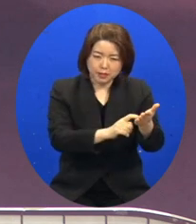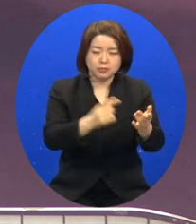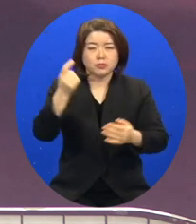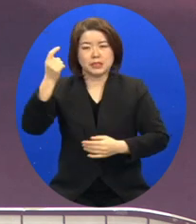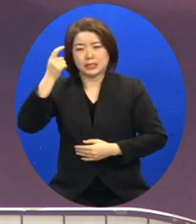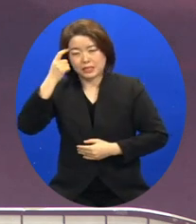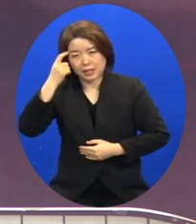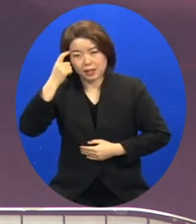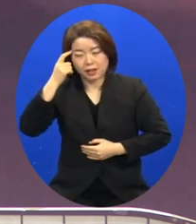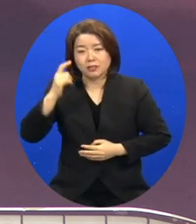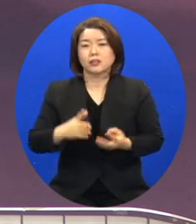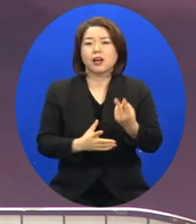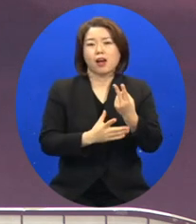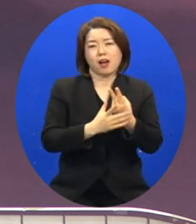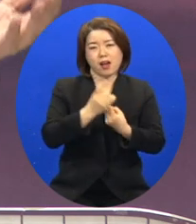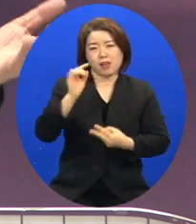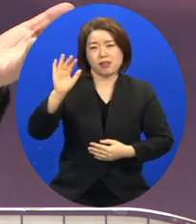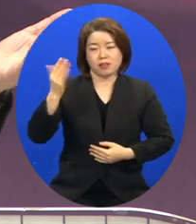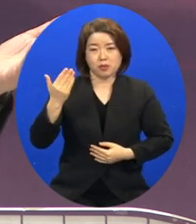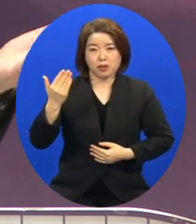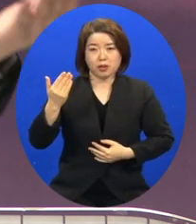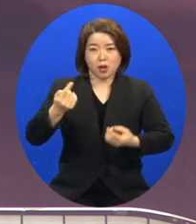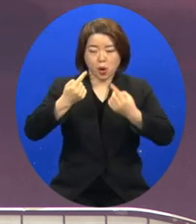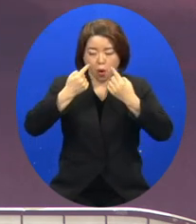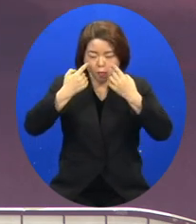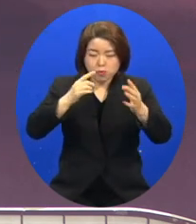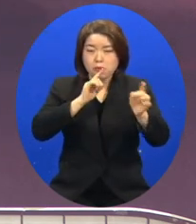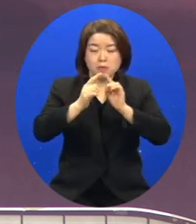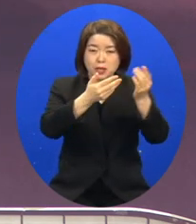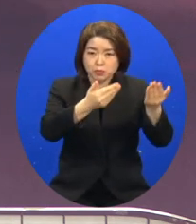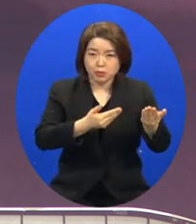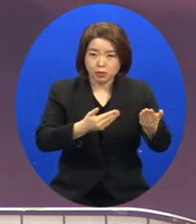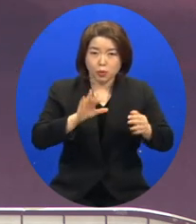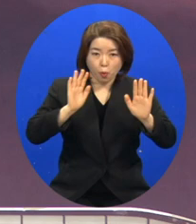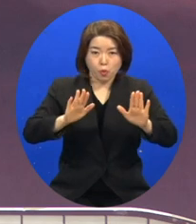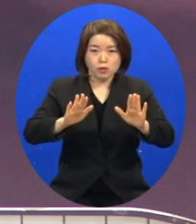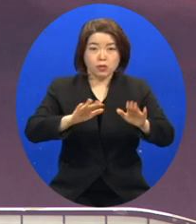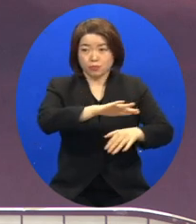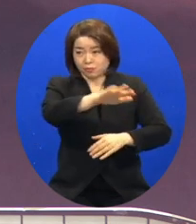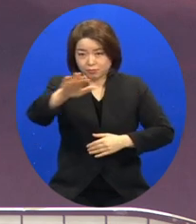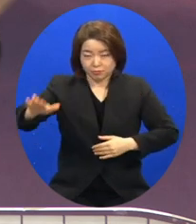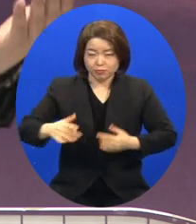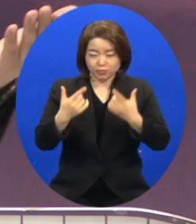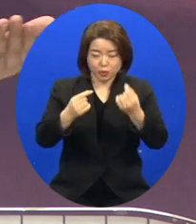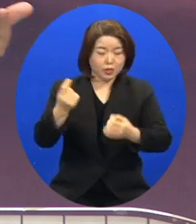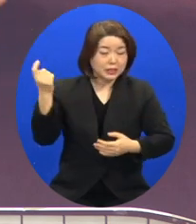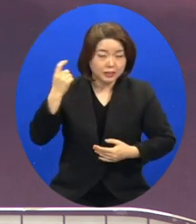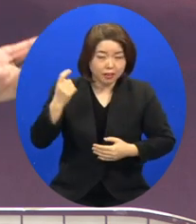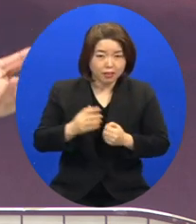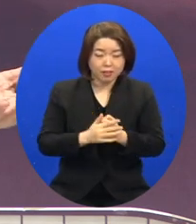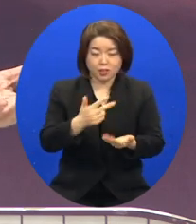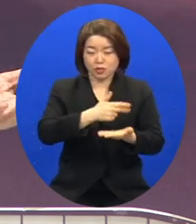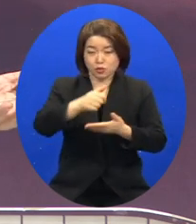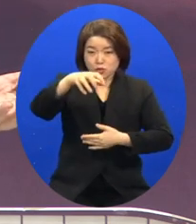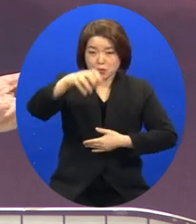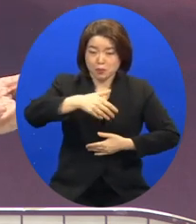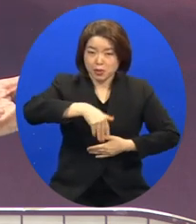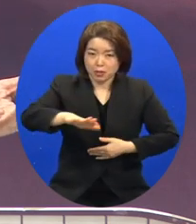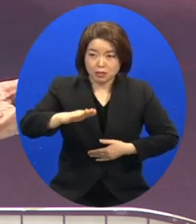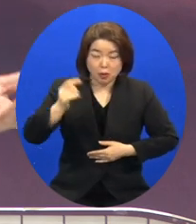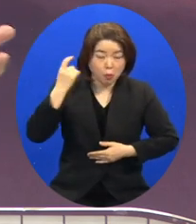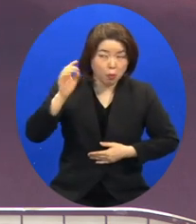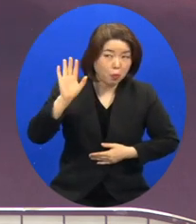하나로 뭉치 라 분명히 말씀 하셨어요 오늘 다 들으셨어요 즉 주님 앞에 가서 못 들었다고 하지 않기 입니다